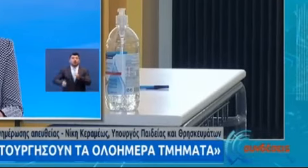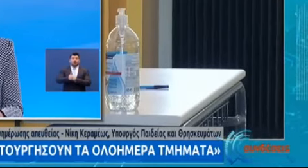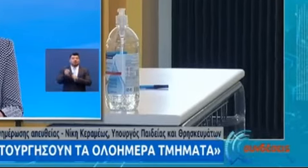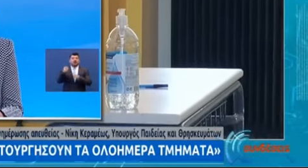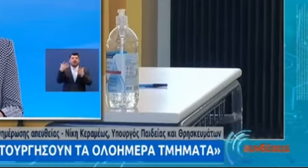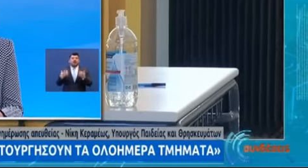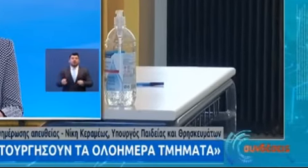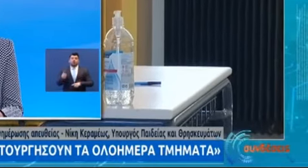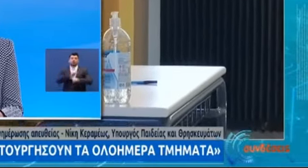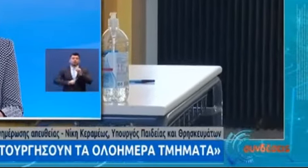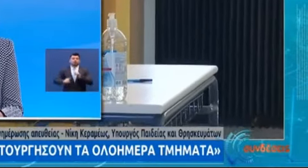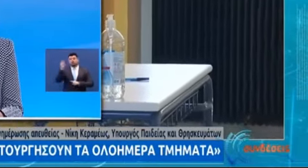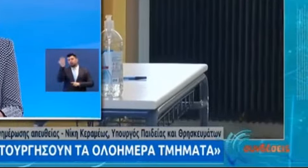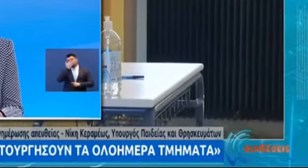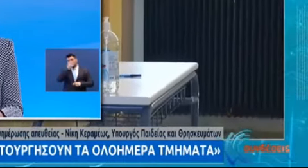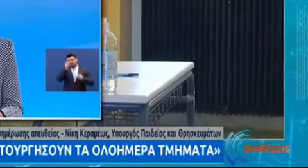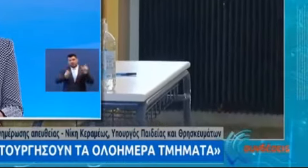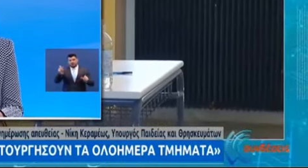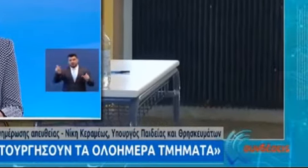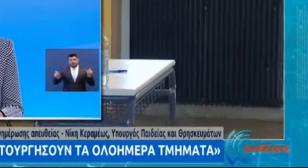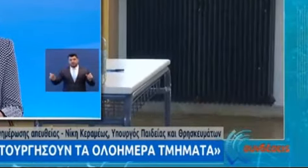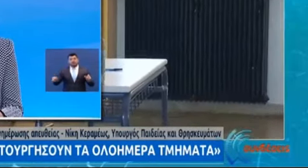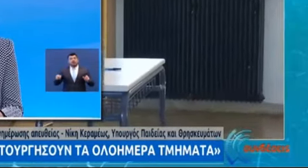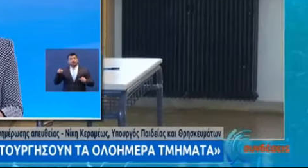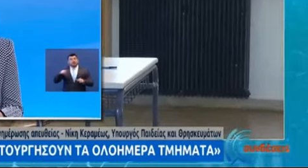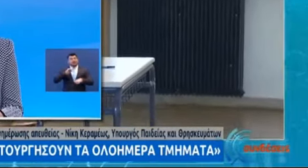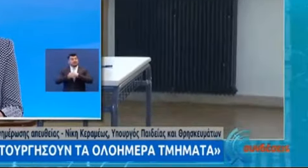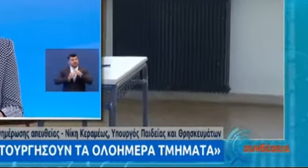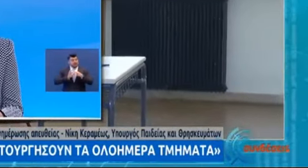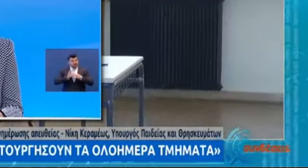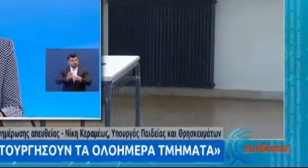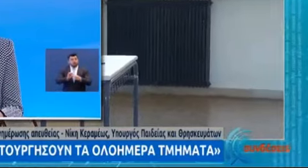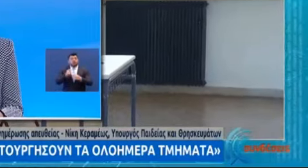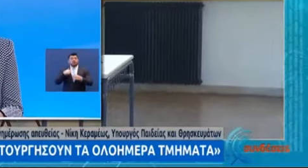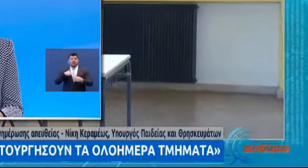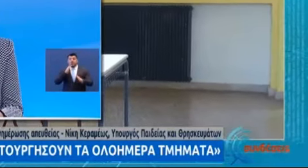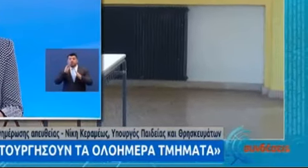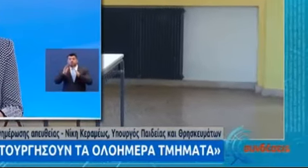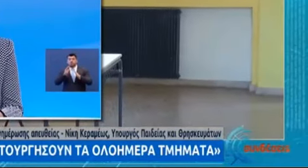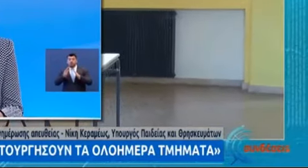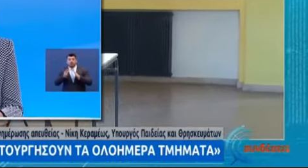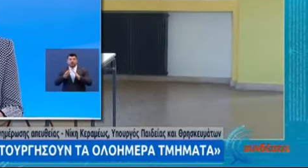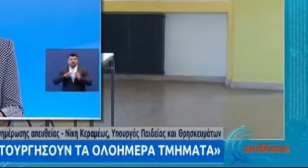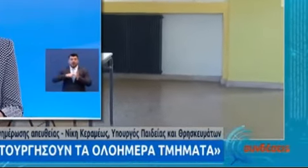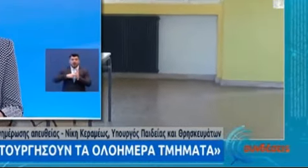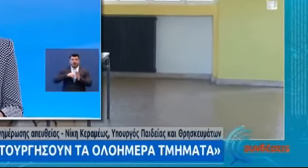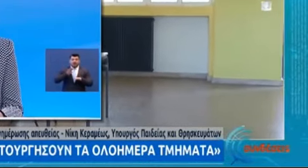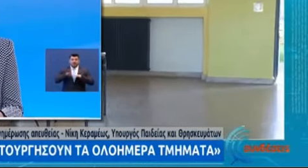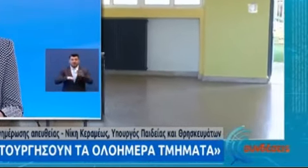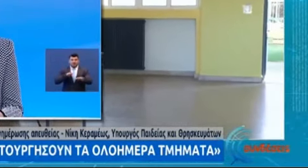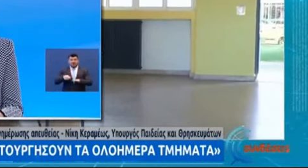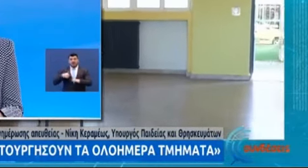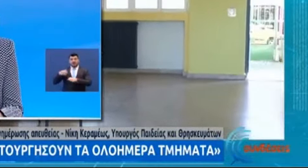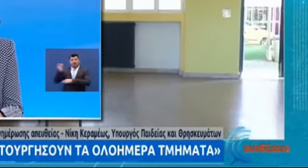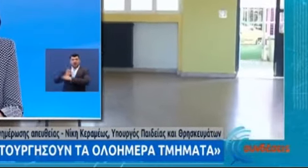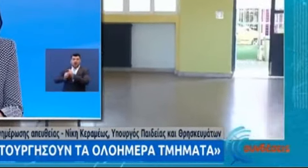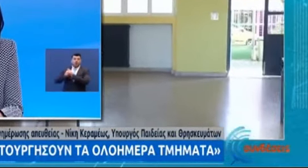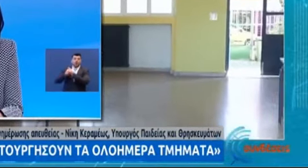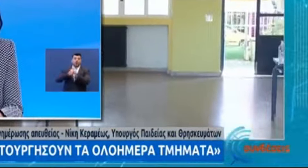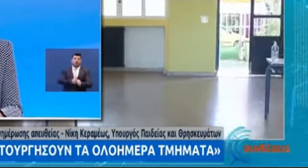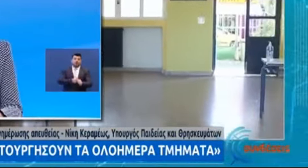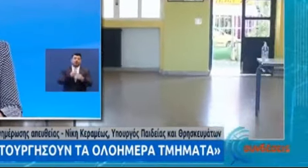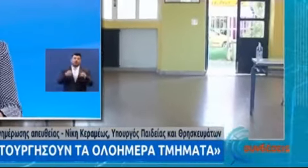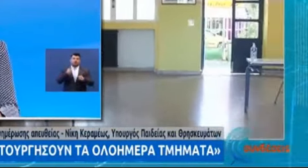Συνεχίζουμε με προσεκτικά και σταθερά βήματα και πάντοτε στη βάση των οδηγιών των ειδικών. Σας ευχαριστώ.